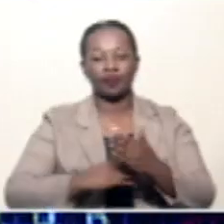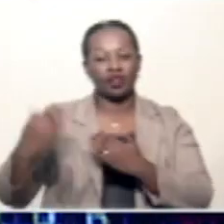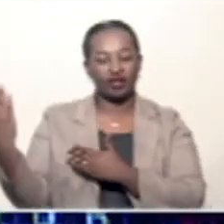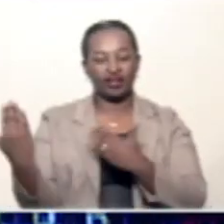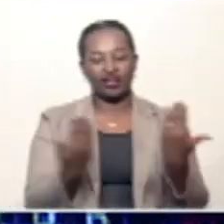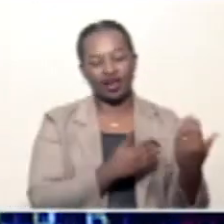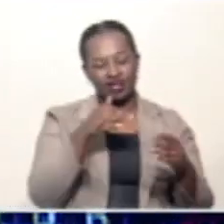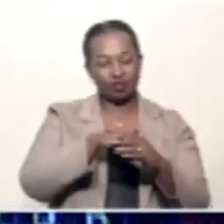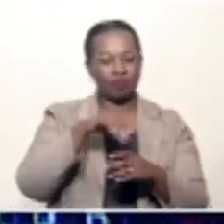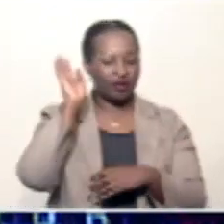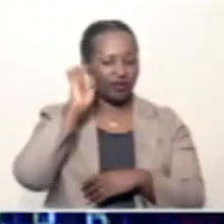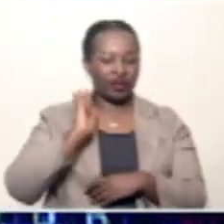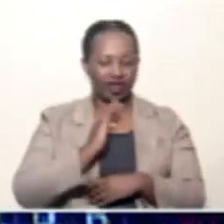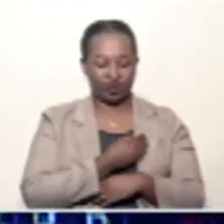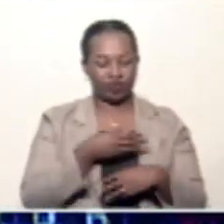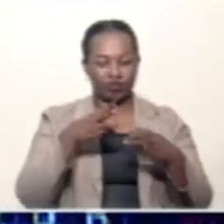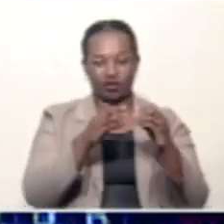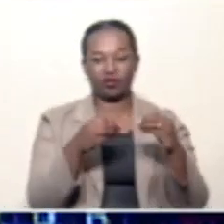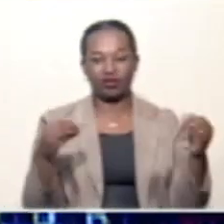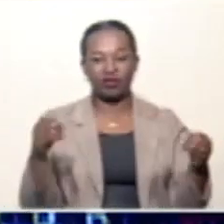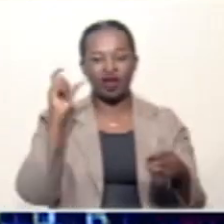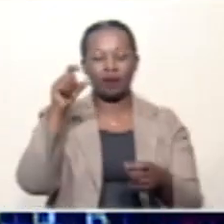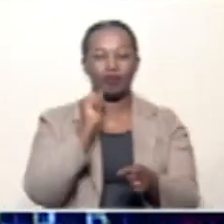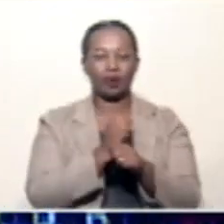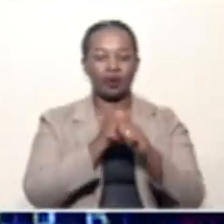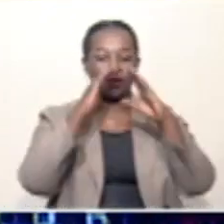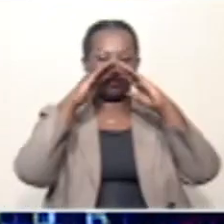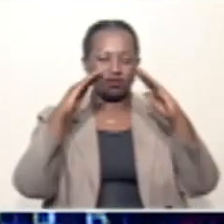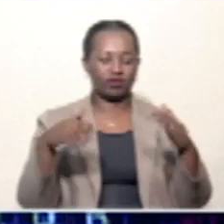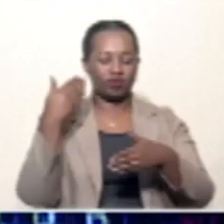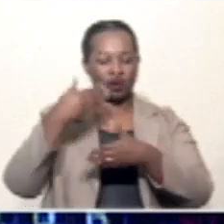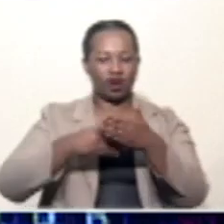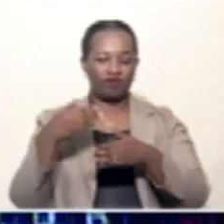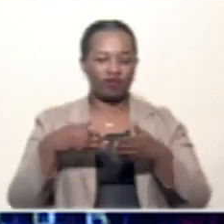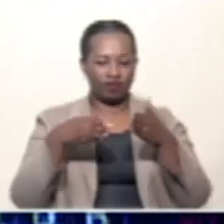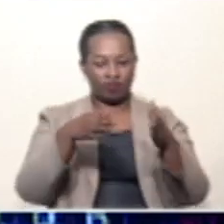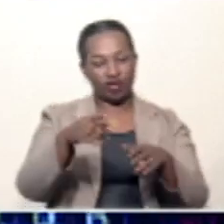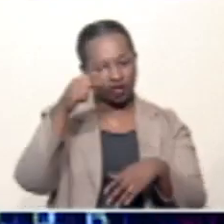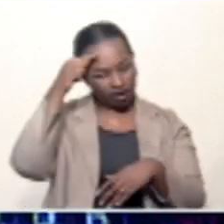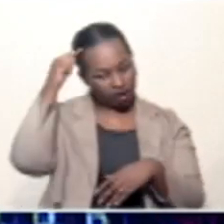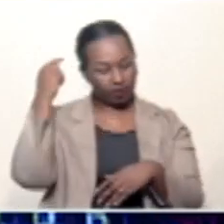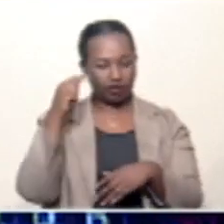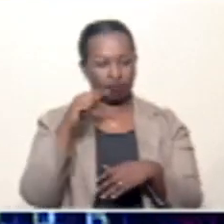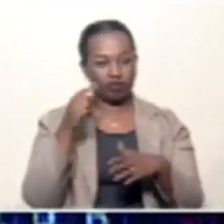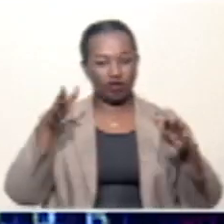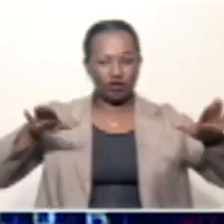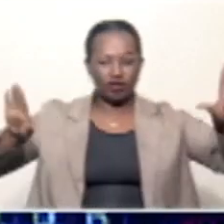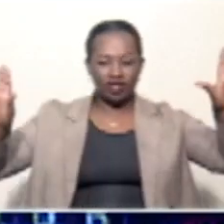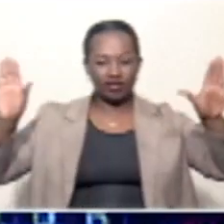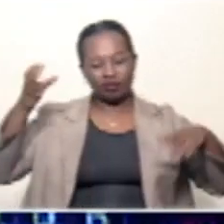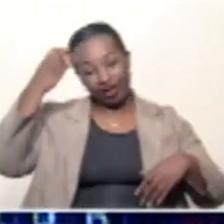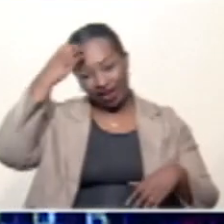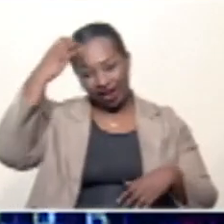ikaze none muri aya makuru yacu ku buryo burambuye. Abakorera mu nyubako zegereye umuhanda kaburimbo Sonatube Gahanga